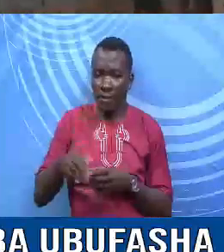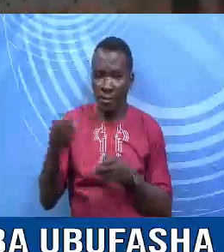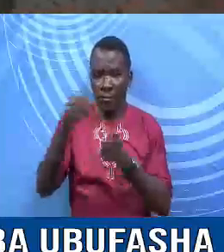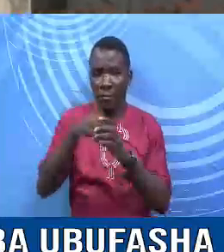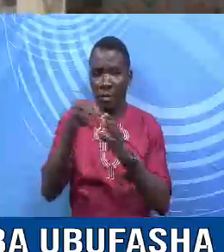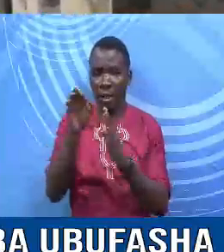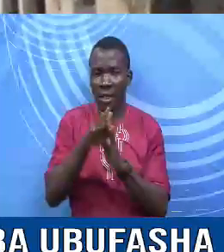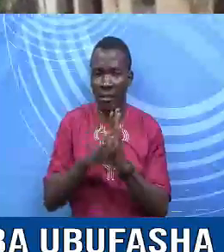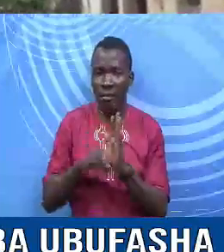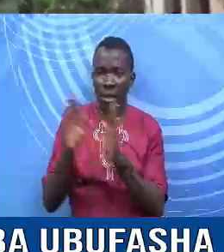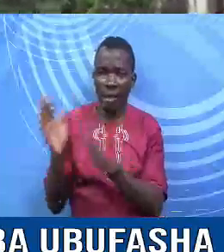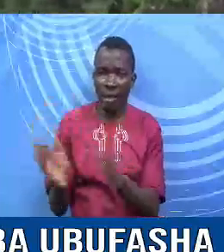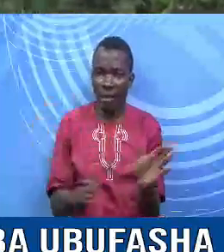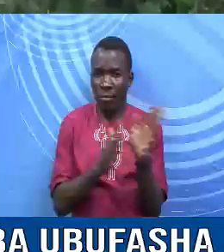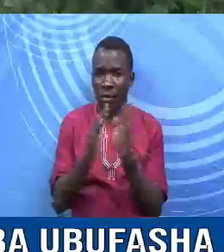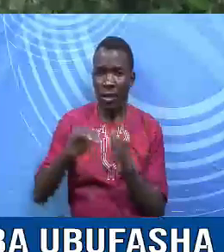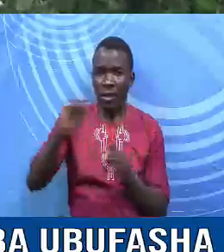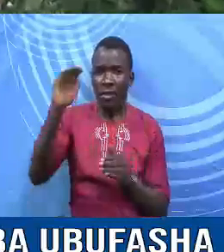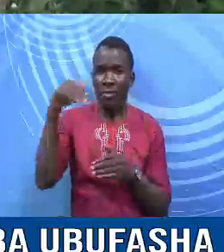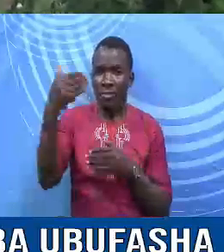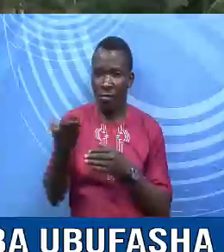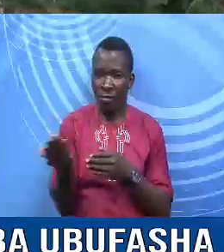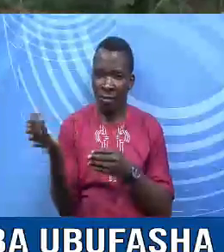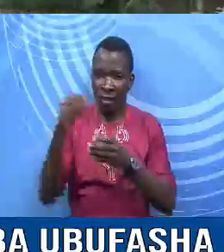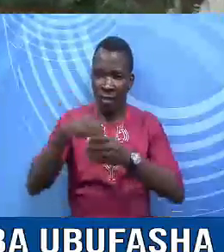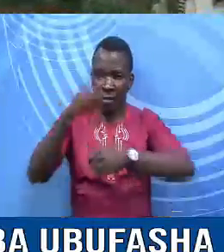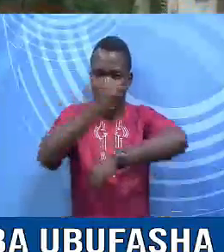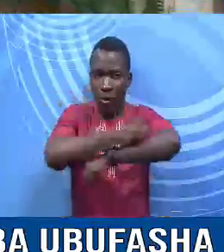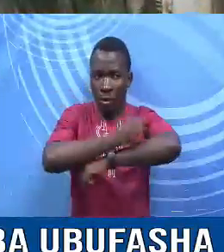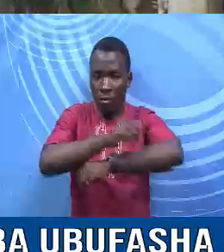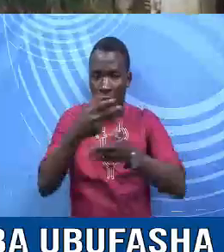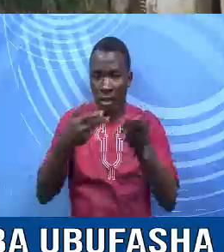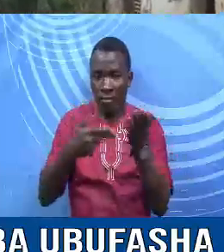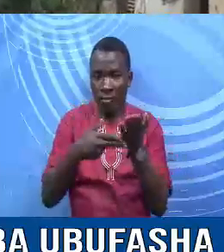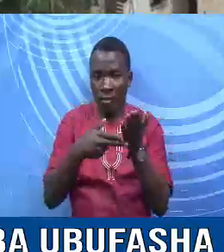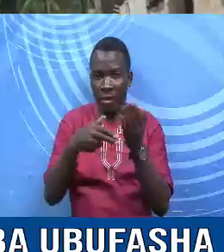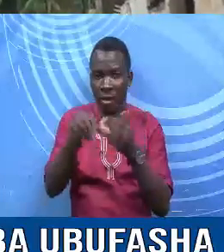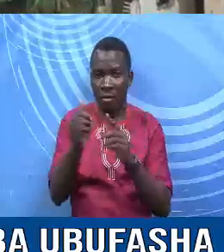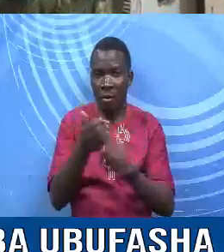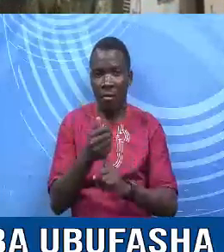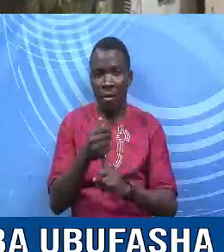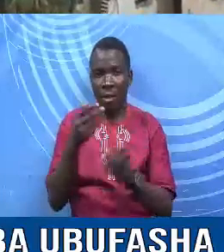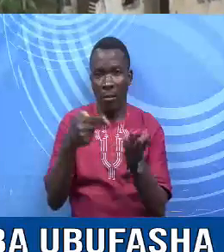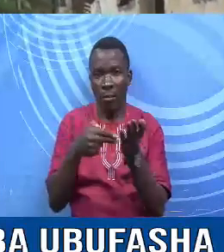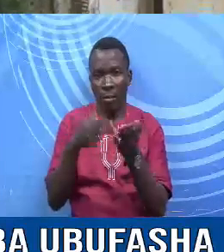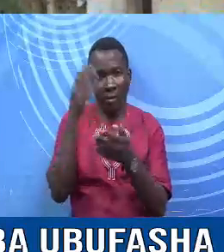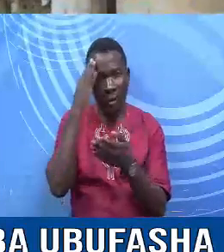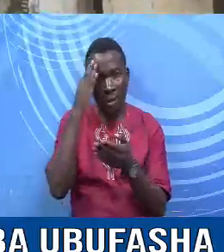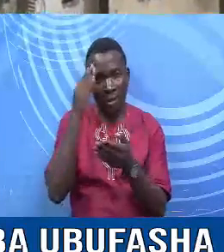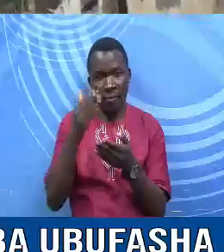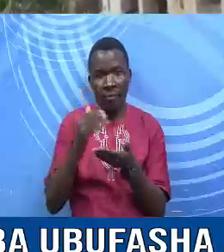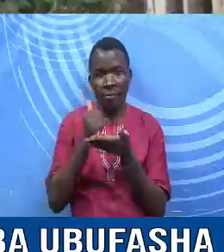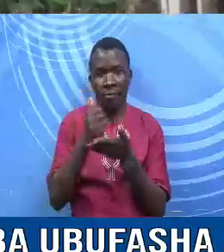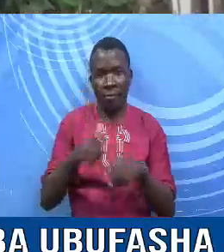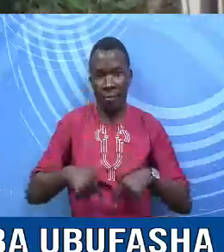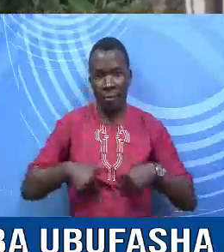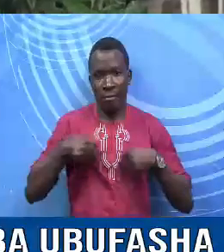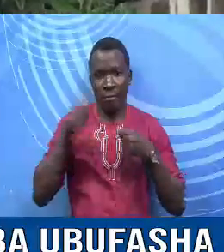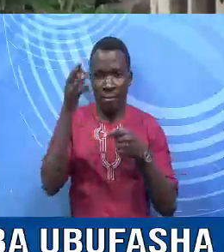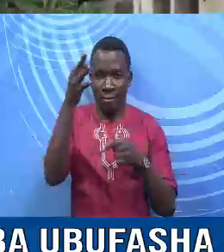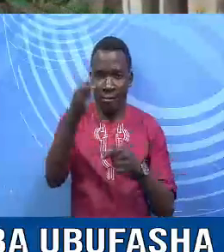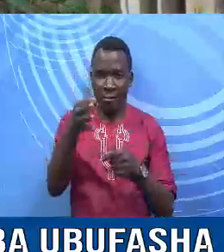ngo kandi ngo bakazanashyirwa mu mashuri y'imyuga ngo nabo bakagira umwuga bamenya wazabatunga